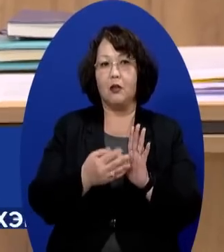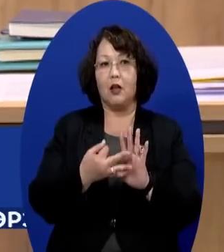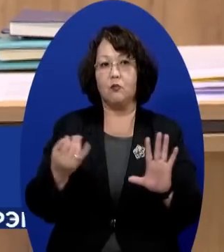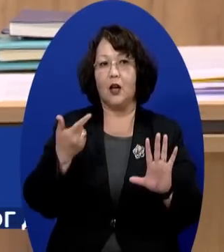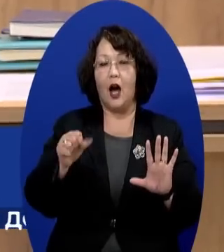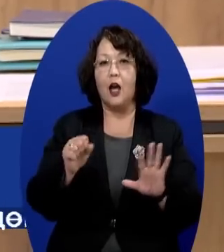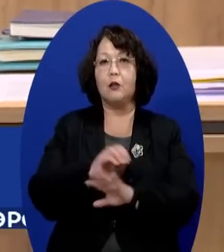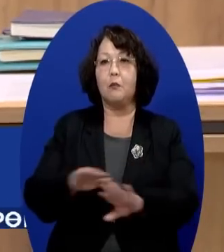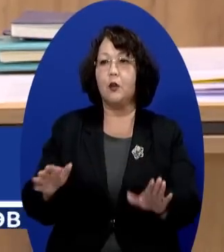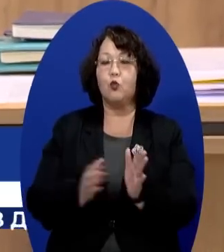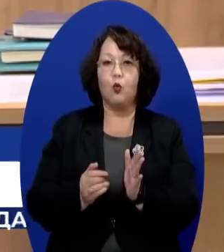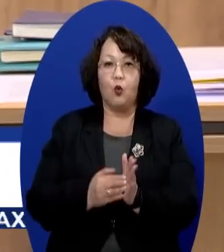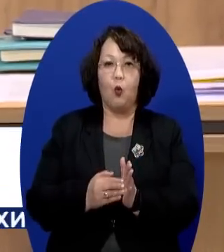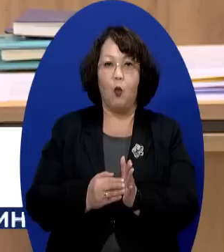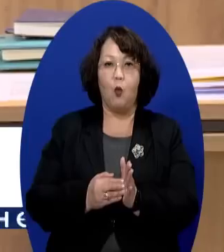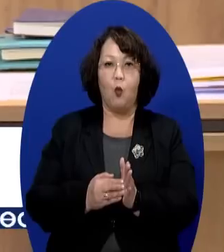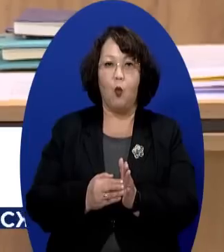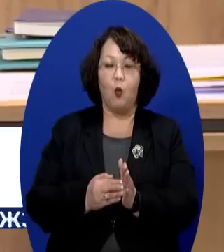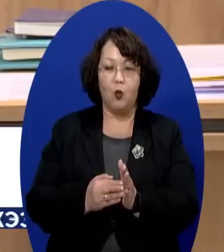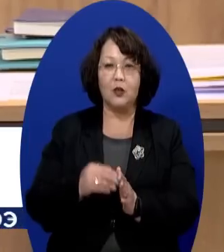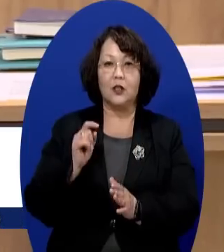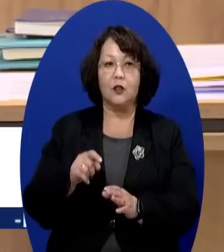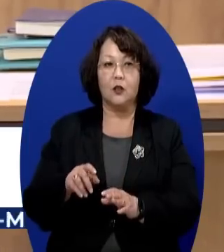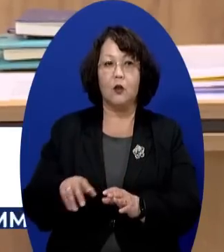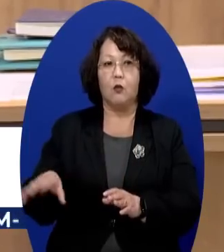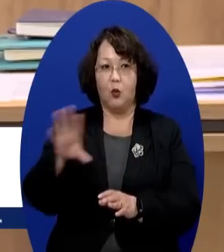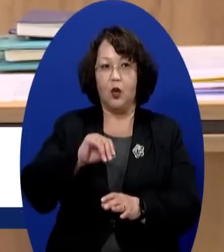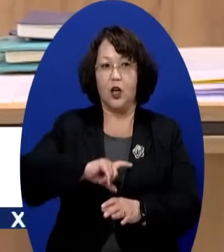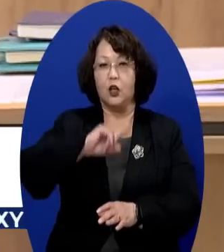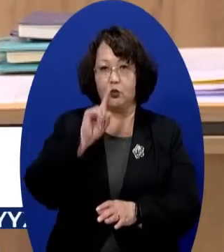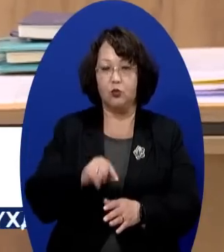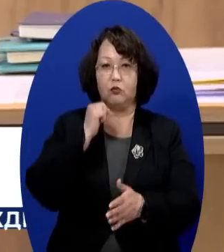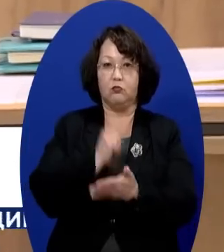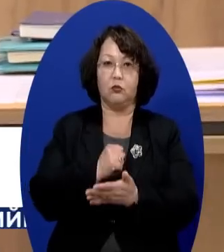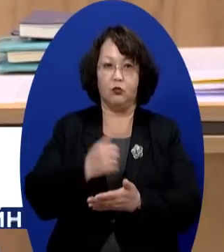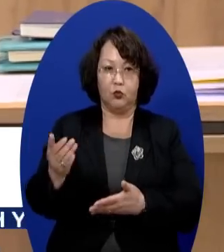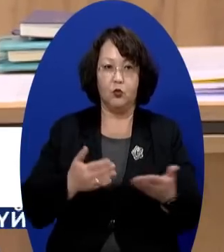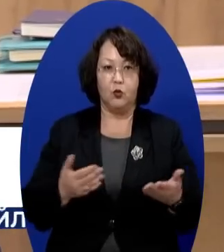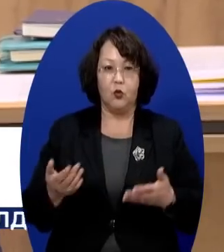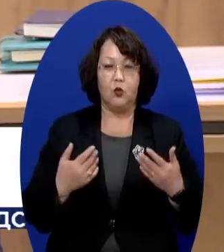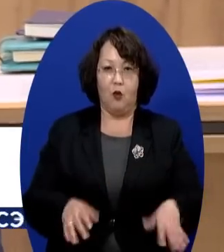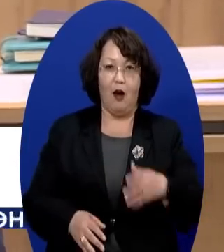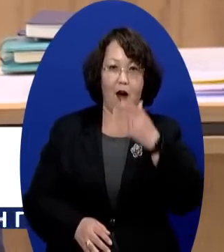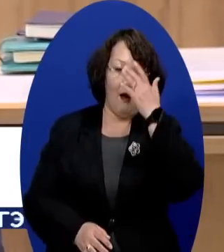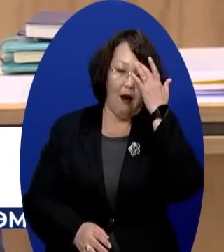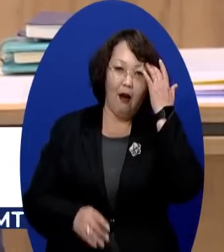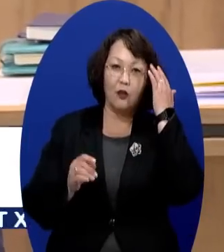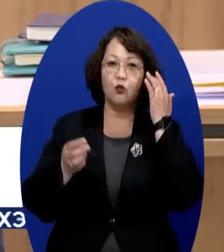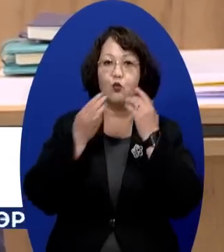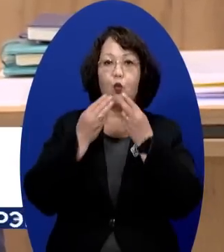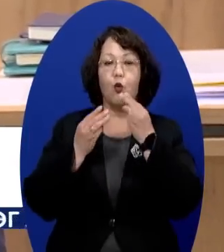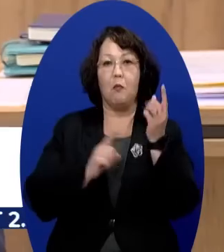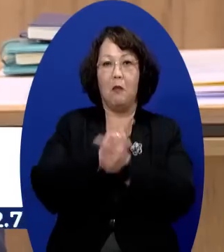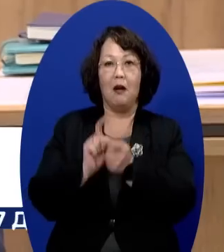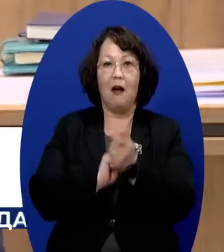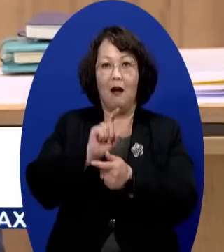За 6800 орчим га газар бол ер нь бүгд олгогдсон ийм газрууд байна. А энэ газар төр ихвчлэн явж байгаа шүүхийн маргаантай